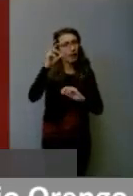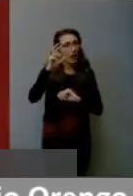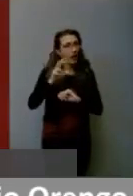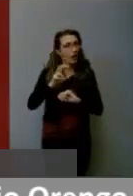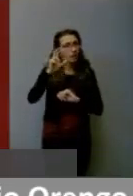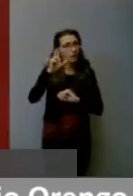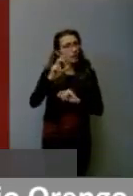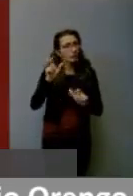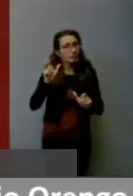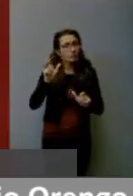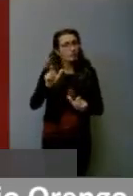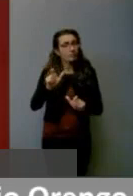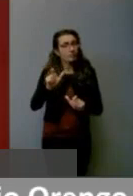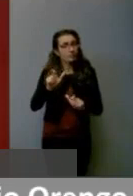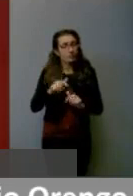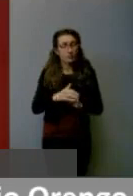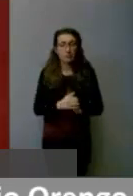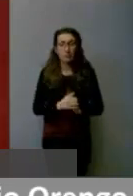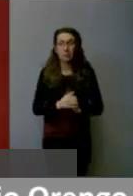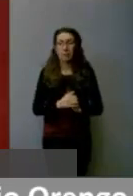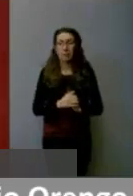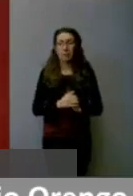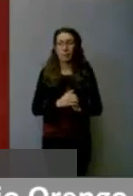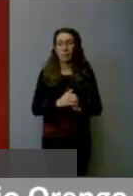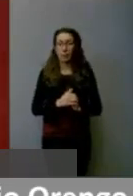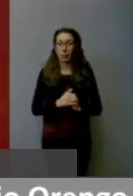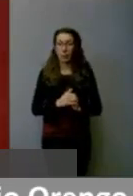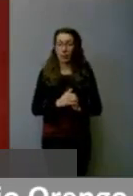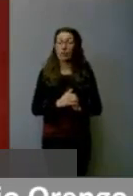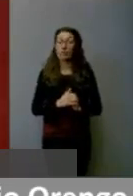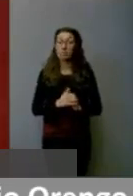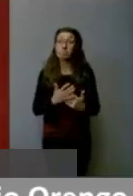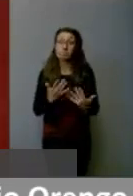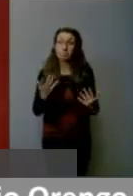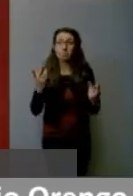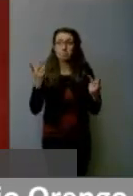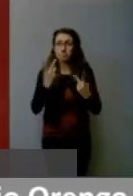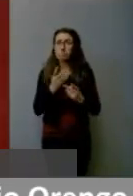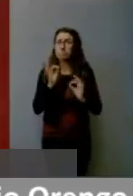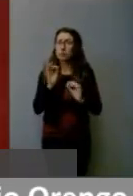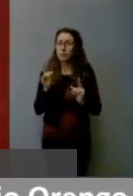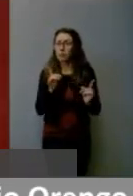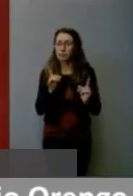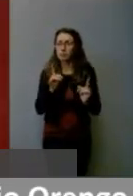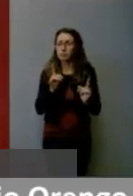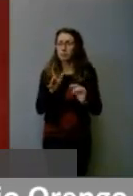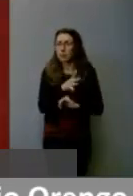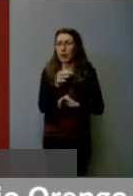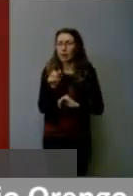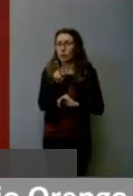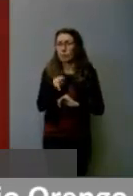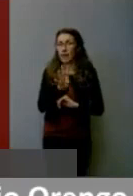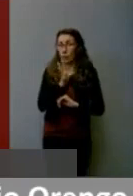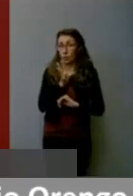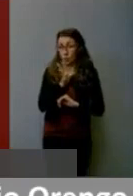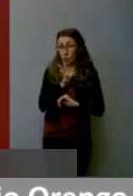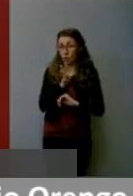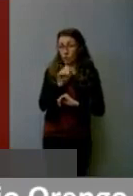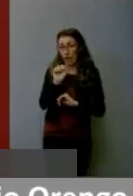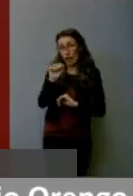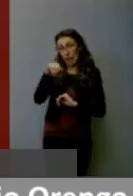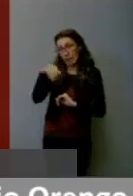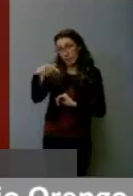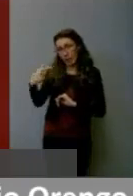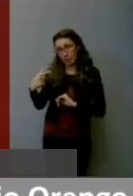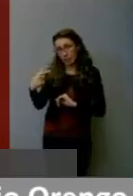l'ascensore ha smesso di funzionare. Effettivamente nel 2014 MT decise che allo